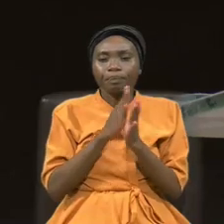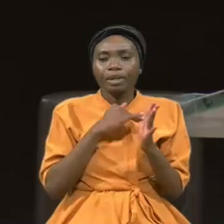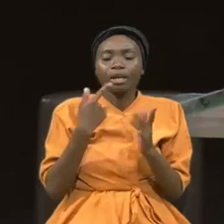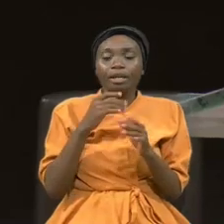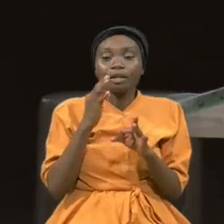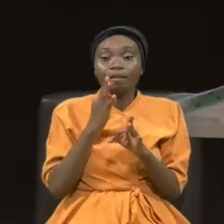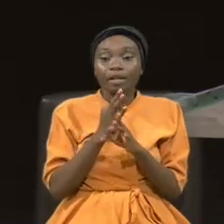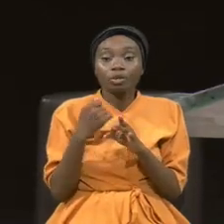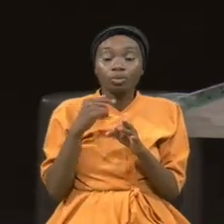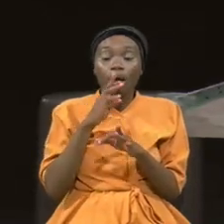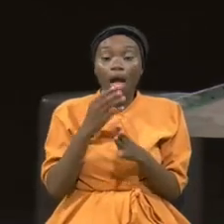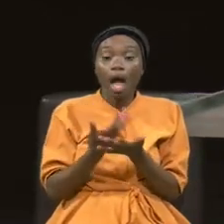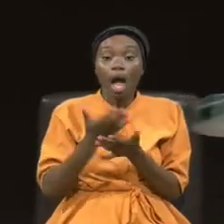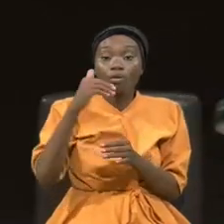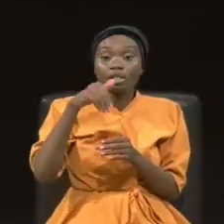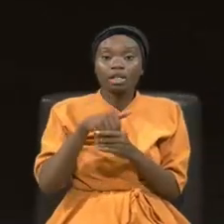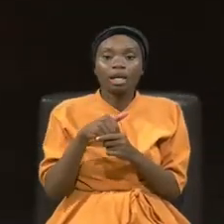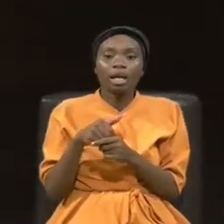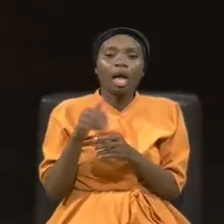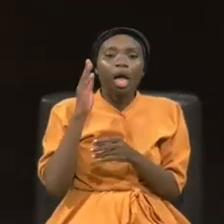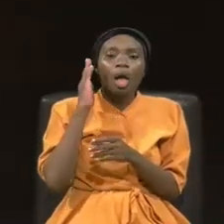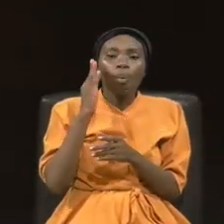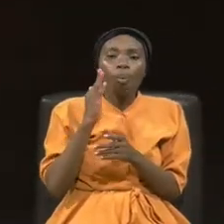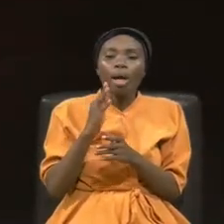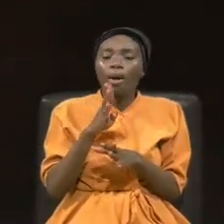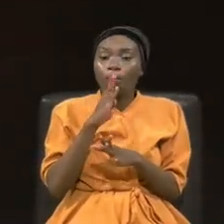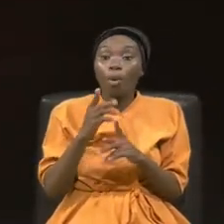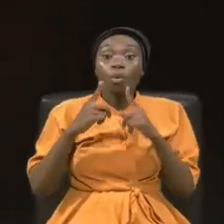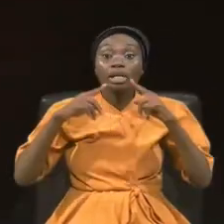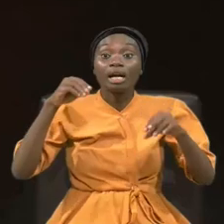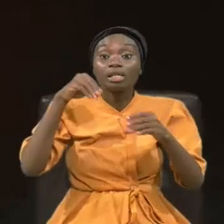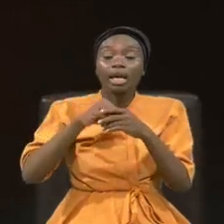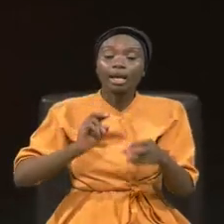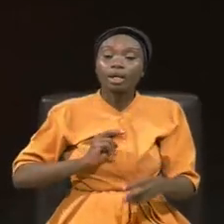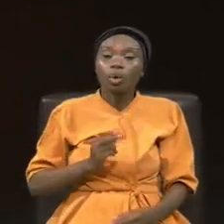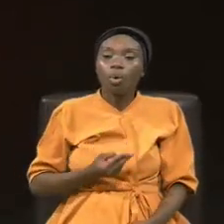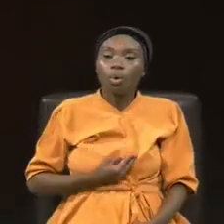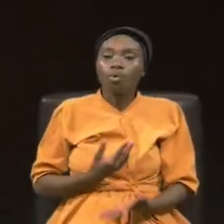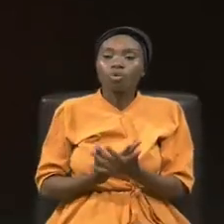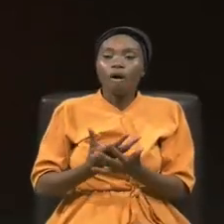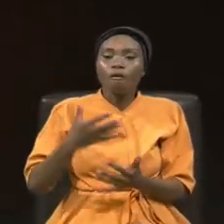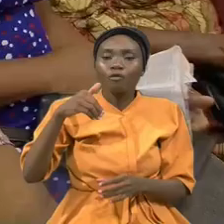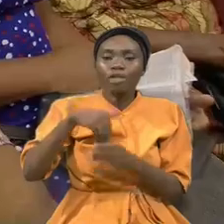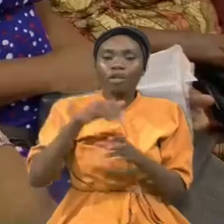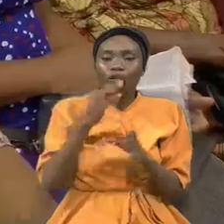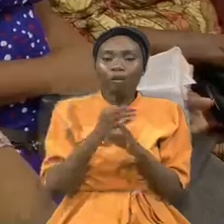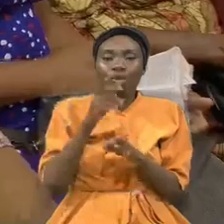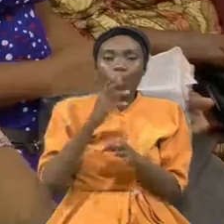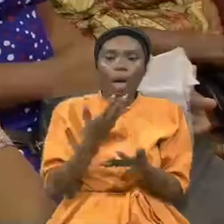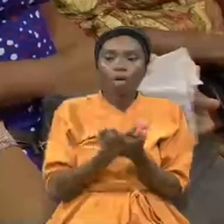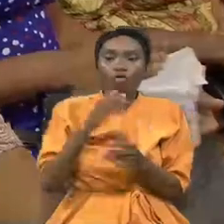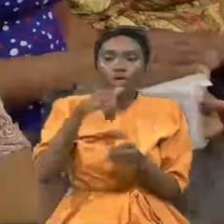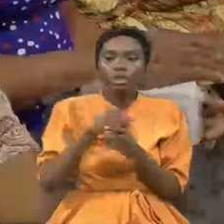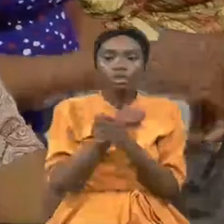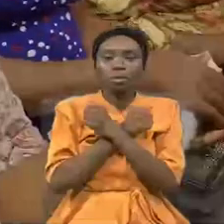et la foi atteint. La foi alors se montre en nous et riche en foi. Vous êtes riche